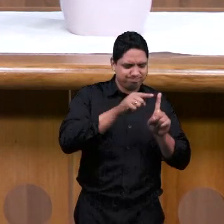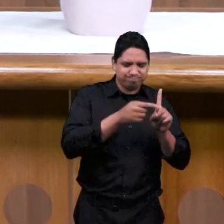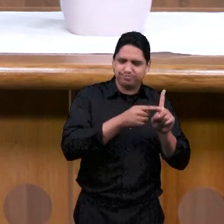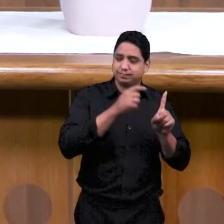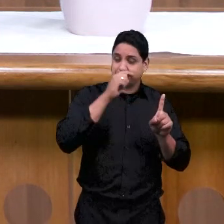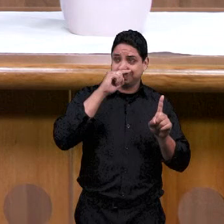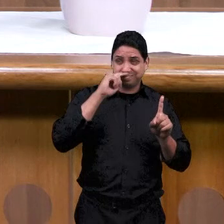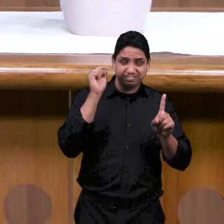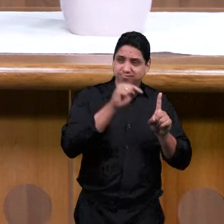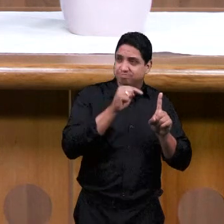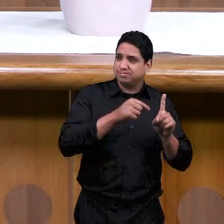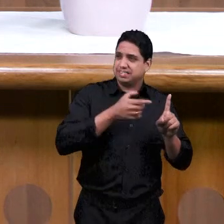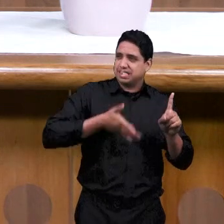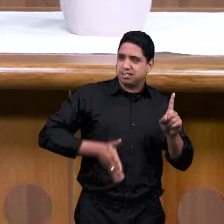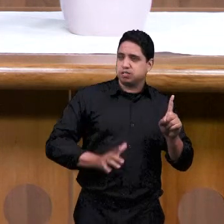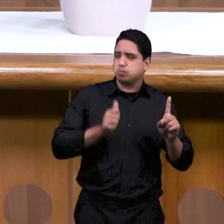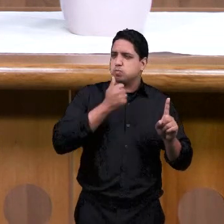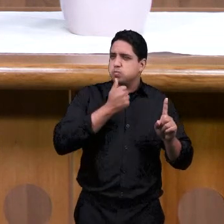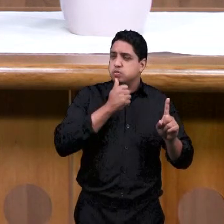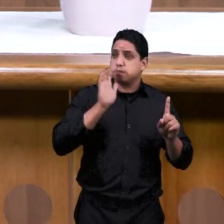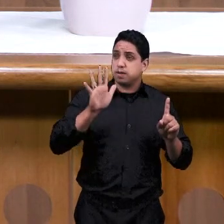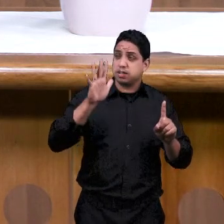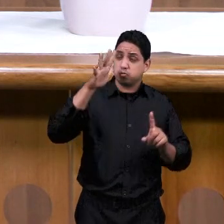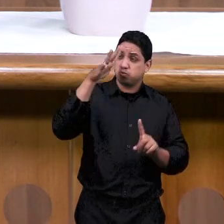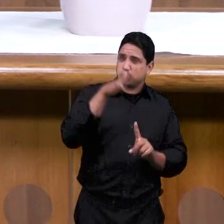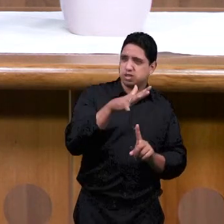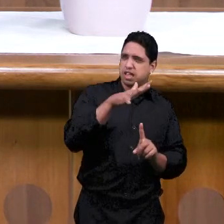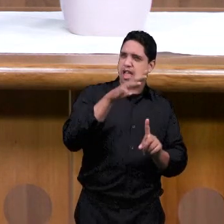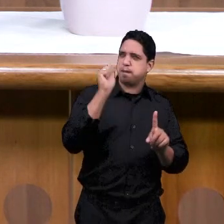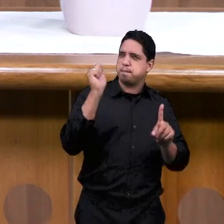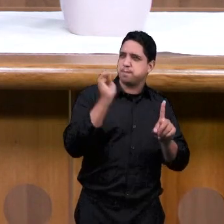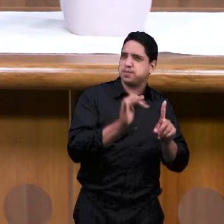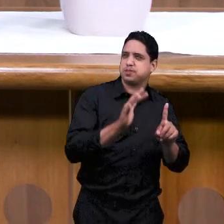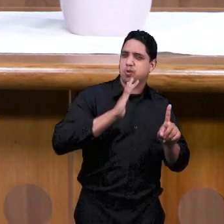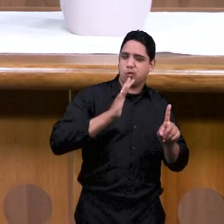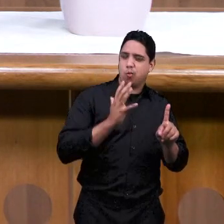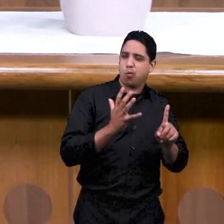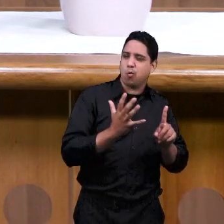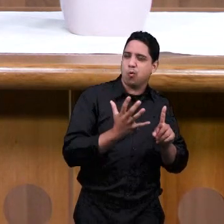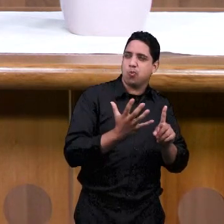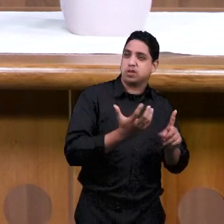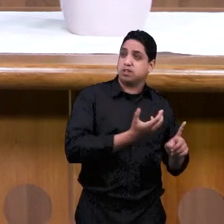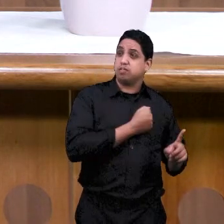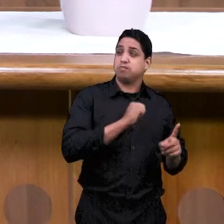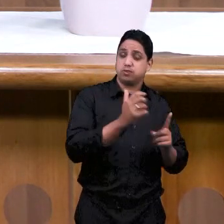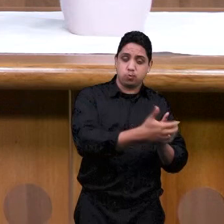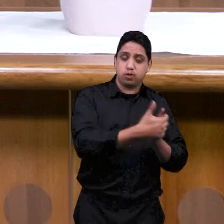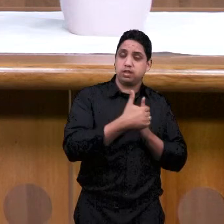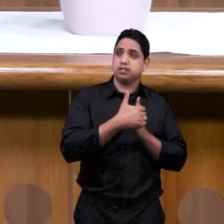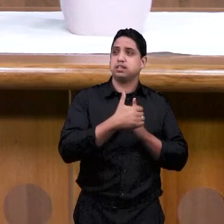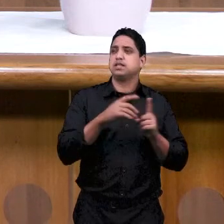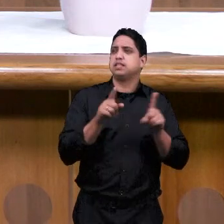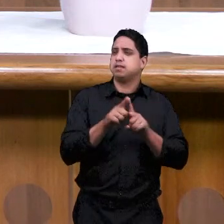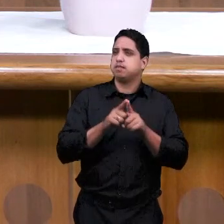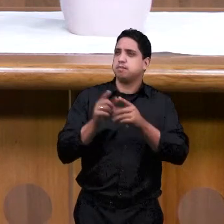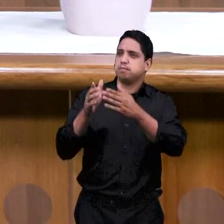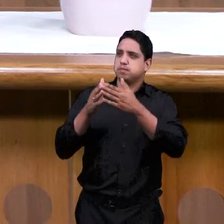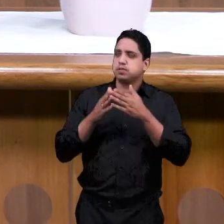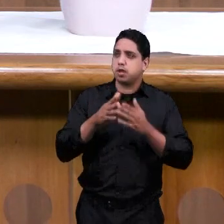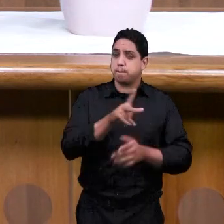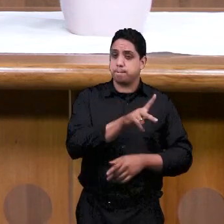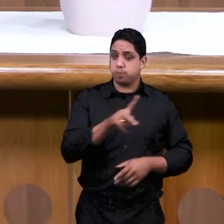pas encore nés, que ta main soit étendue en gardant, protégeant tes servantes de tout mal. Nous intercédons aussi pour